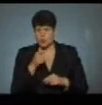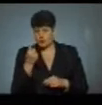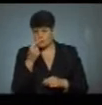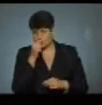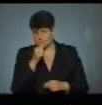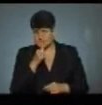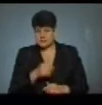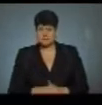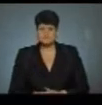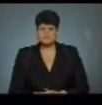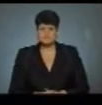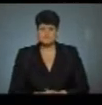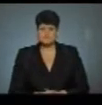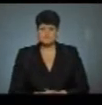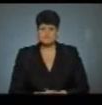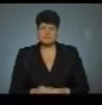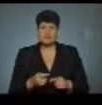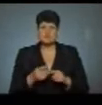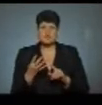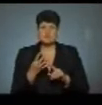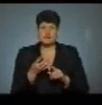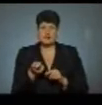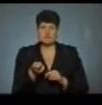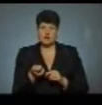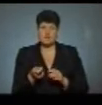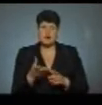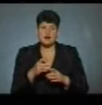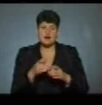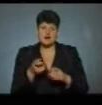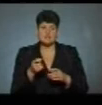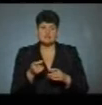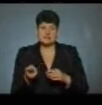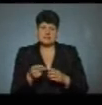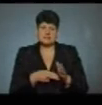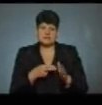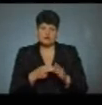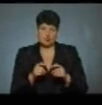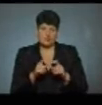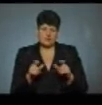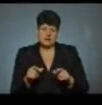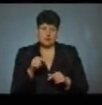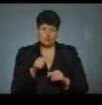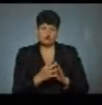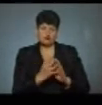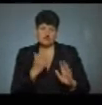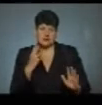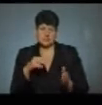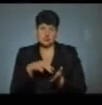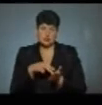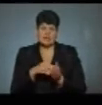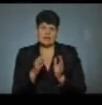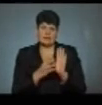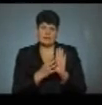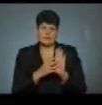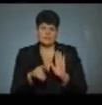місяця. Це четверта квиткова каса на залізничному вокзалі у Тернополі. Тут у черзі стоять 9